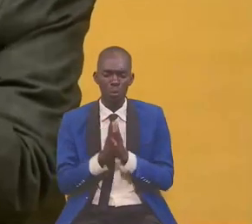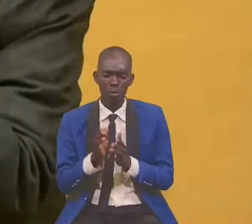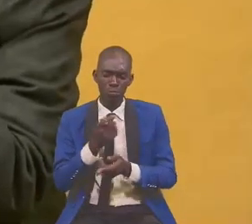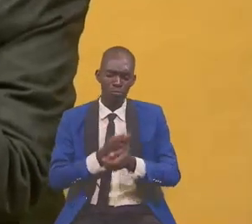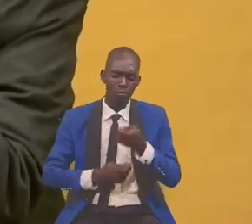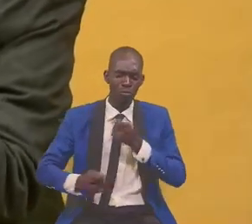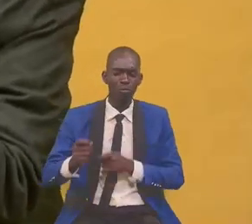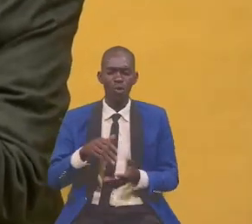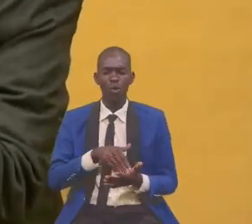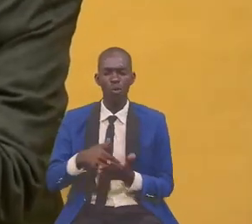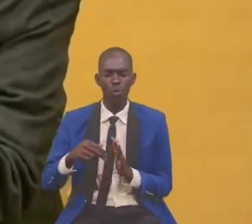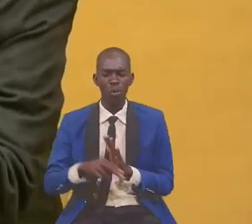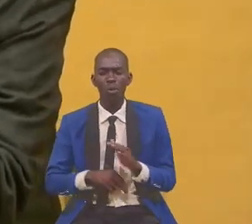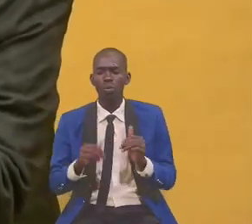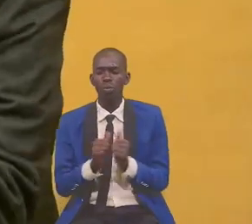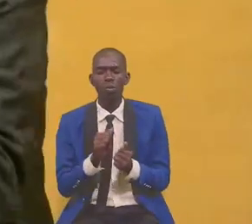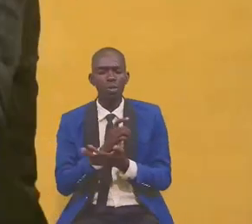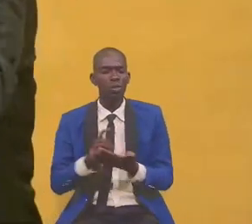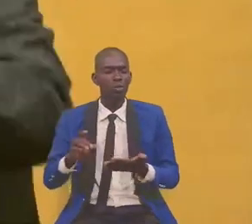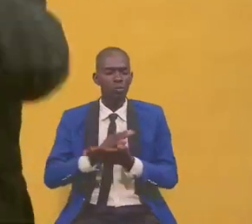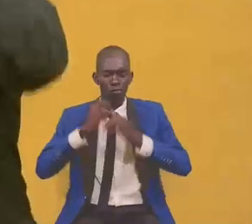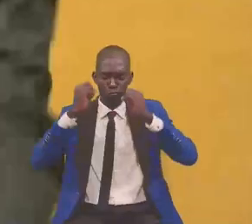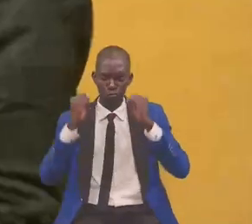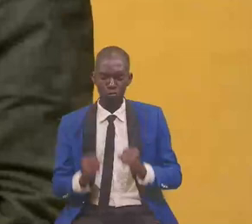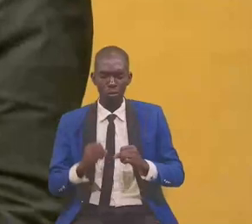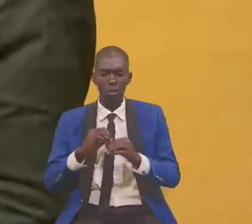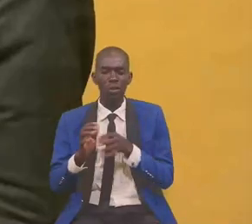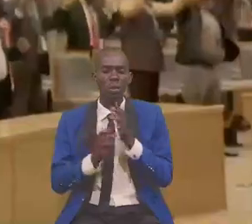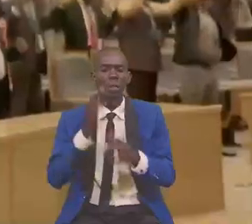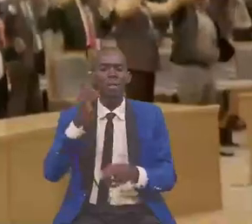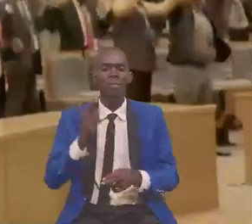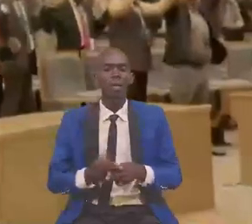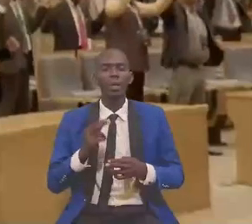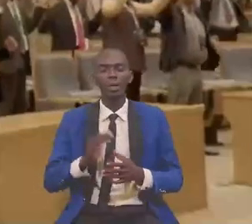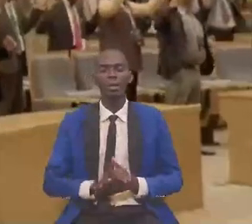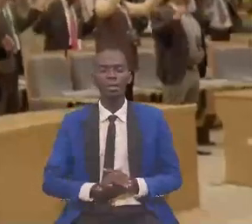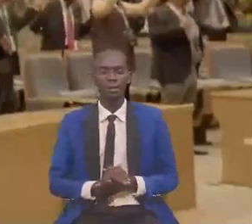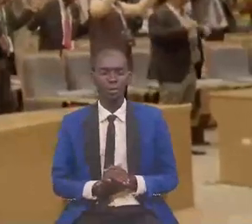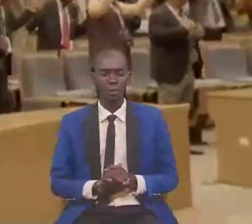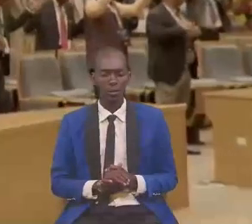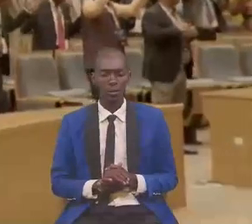remplace les faiblesses par ta foi surnaturelle au nom de Jésus.